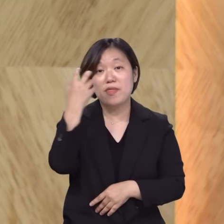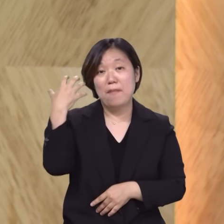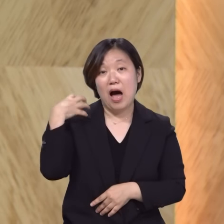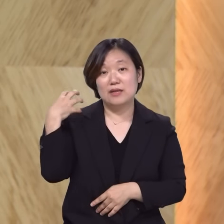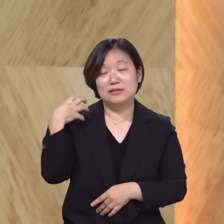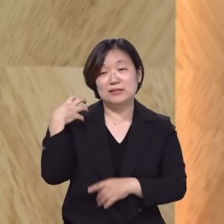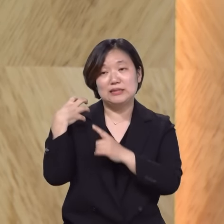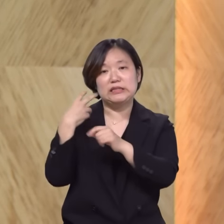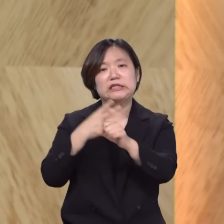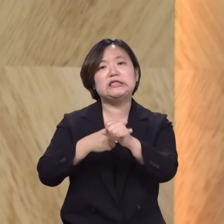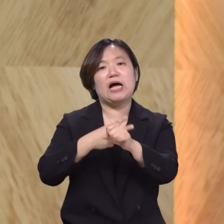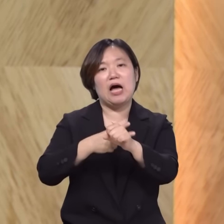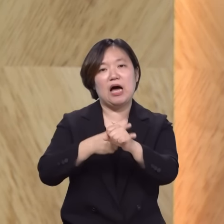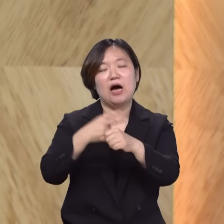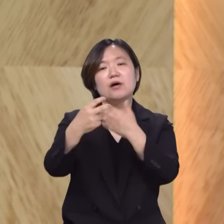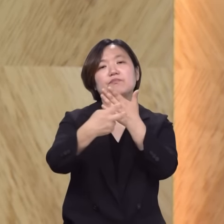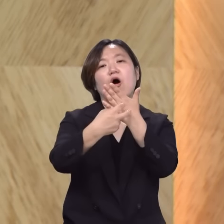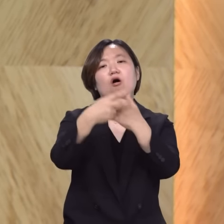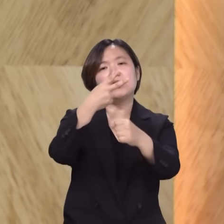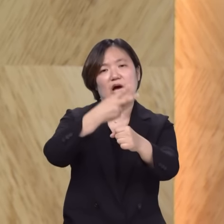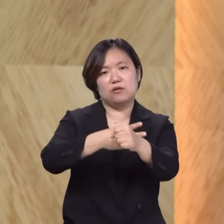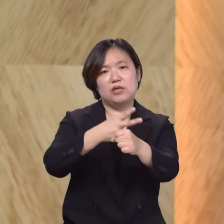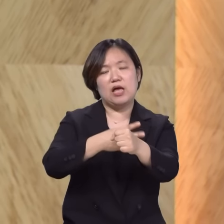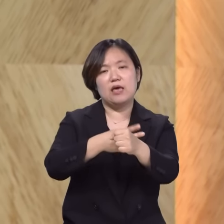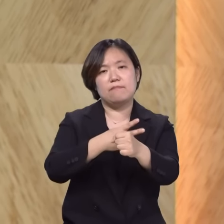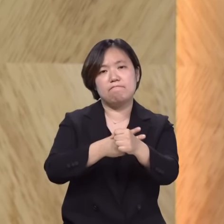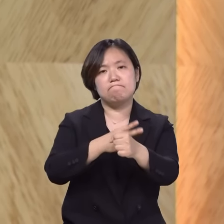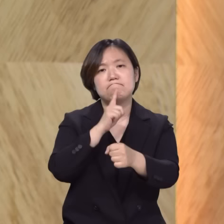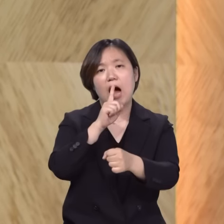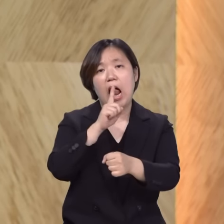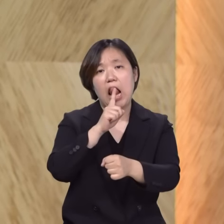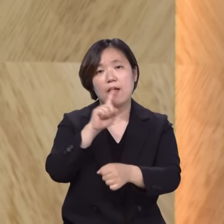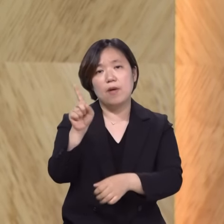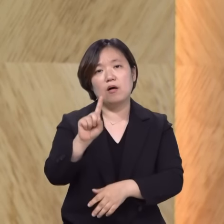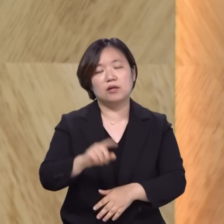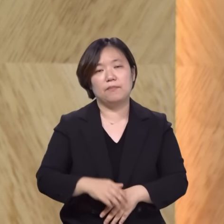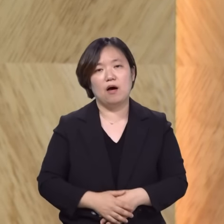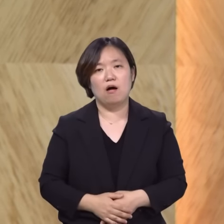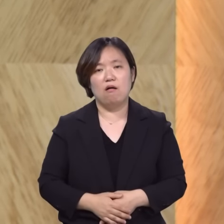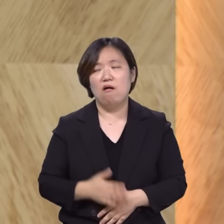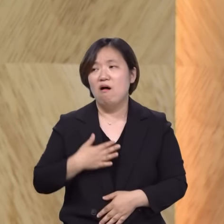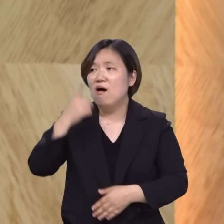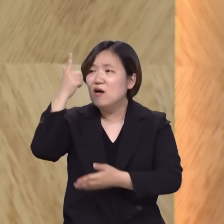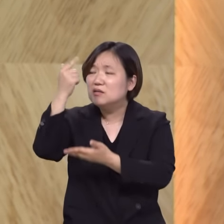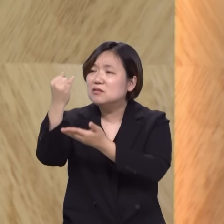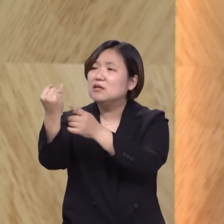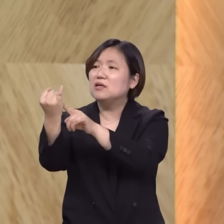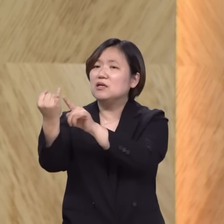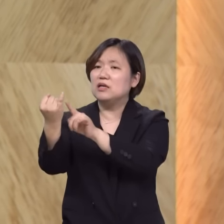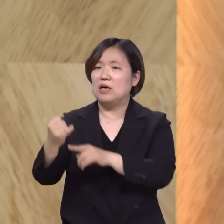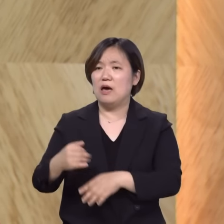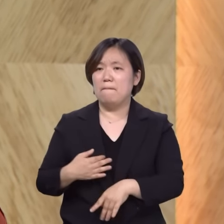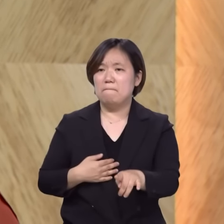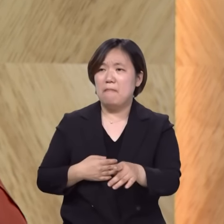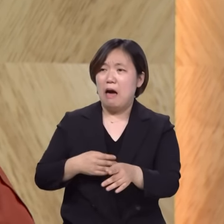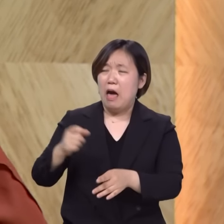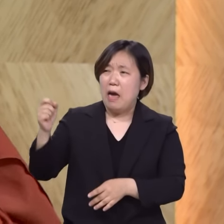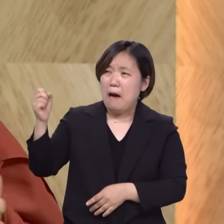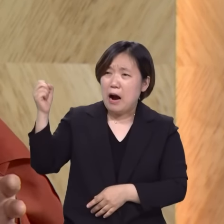하신 그 의사 선생님이 하는 이야기가 스님 급성